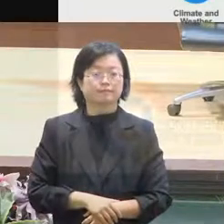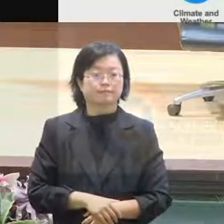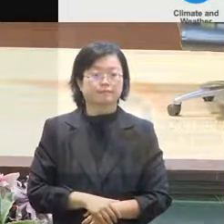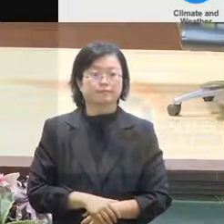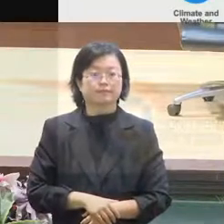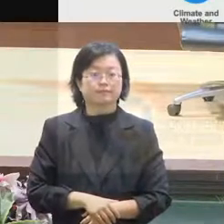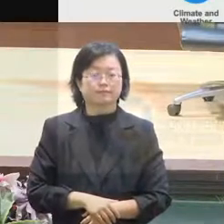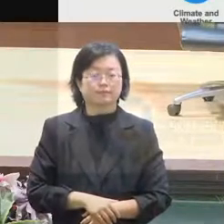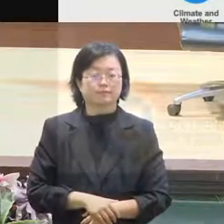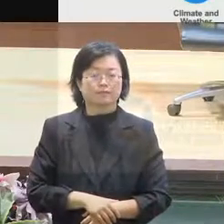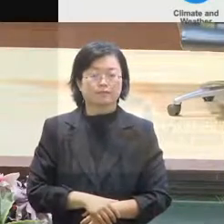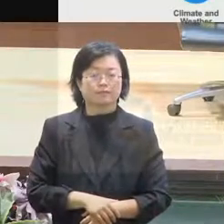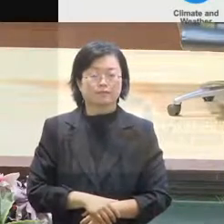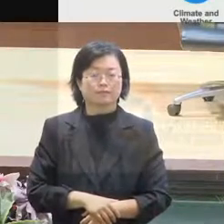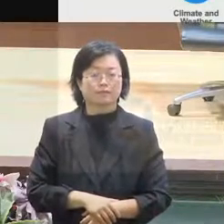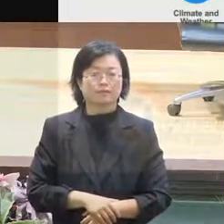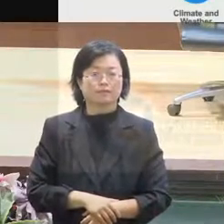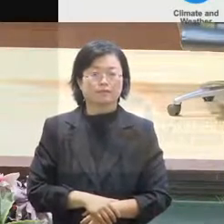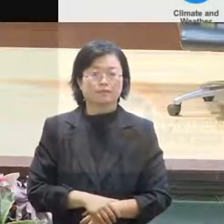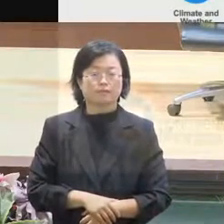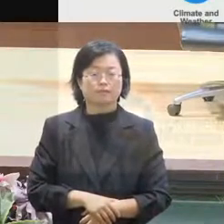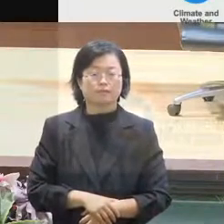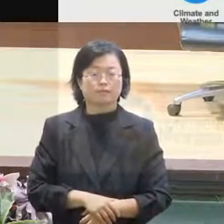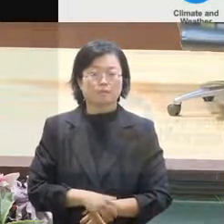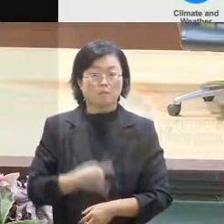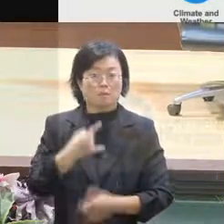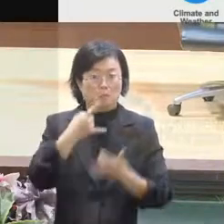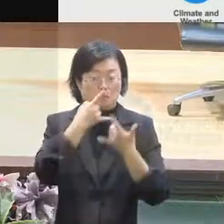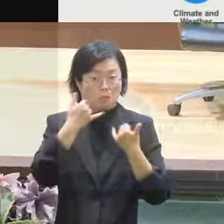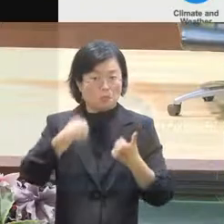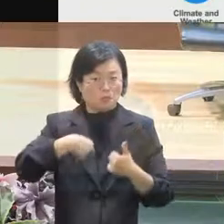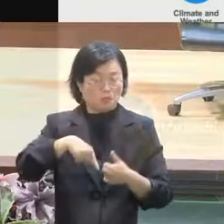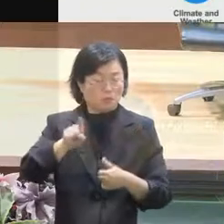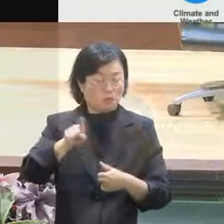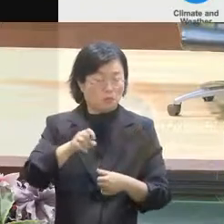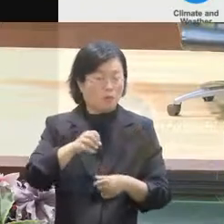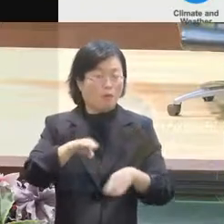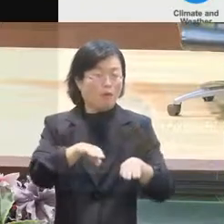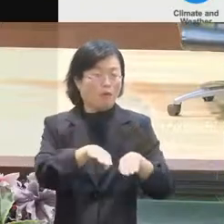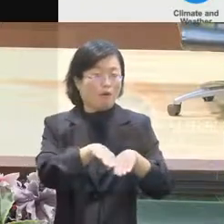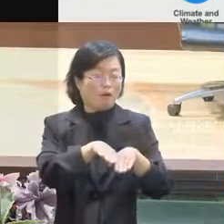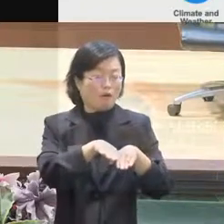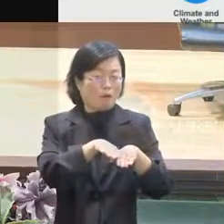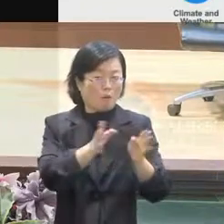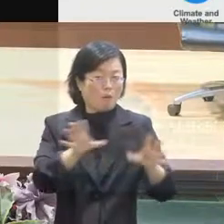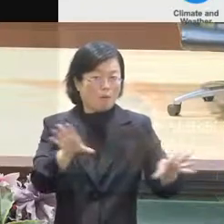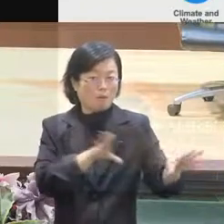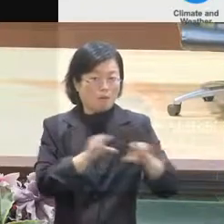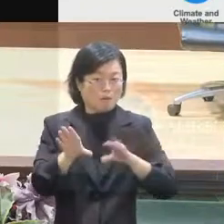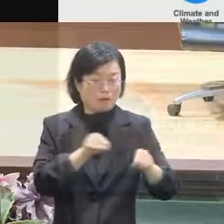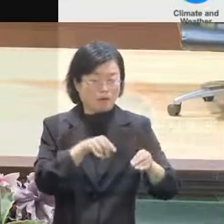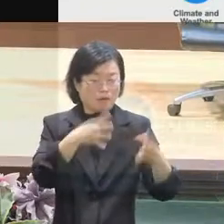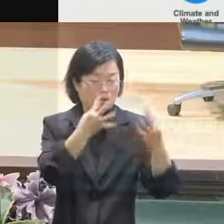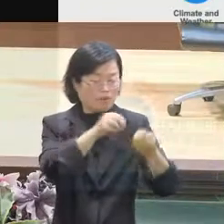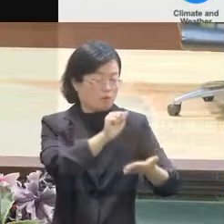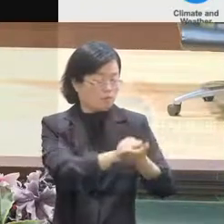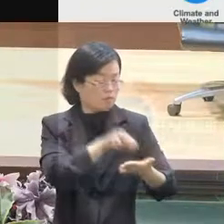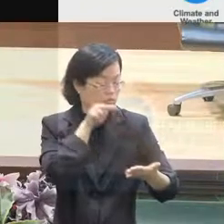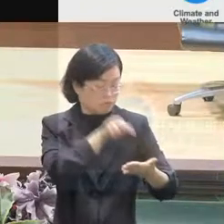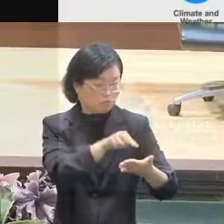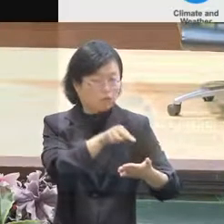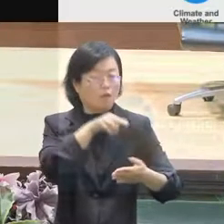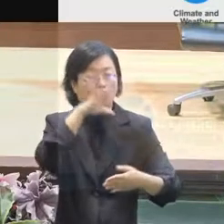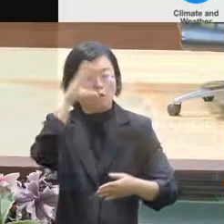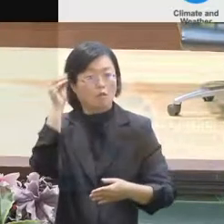仅仅是会去看这个Open Data 平台上的一些数据，其实我们也会去